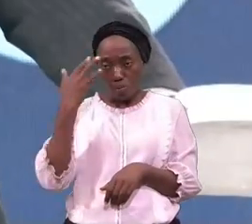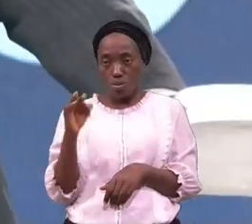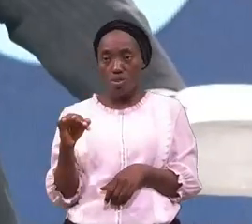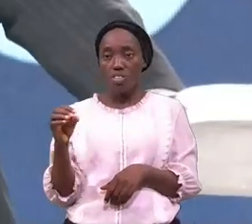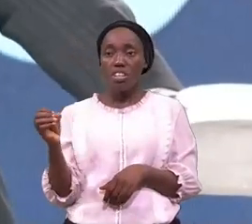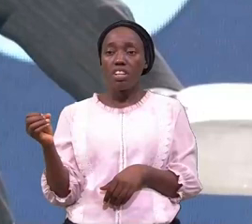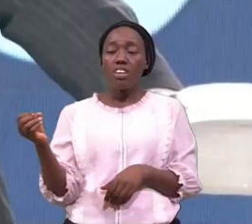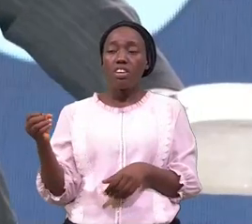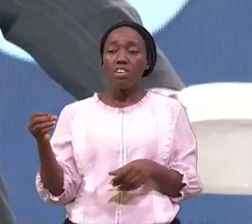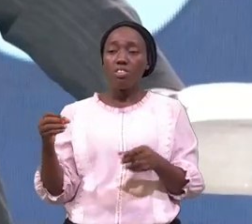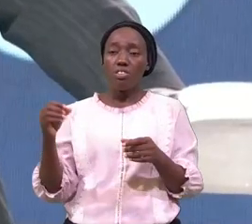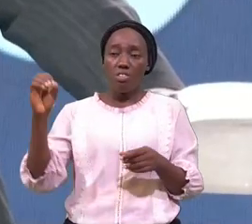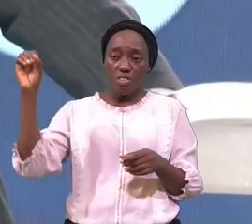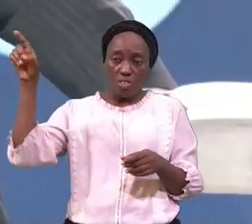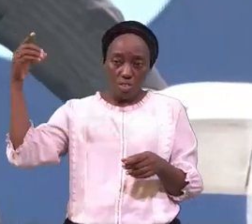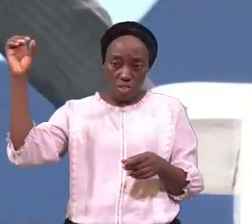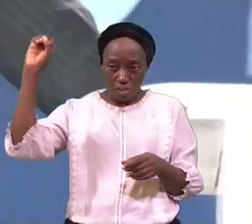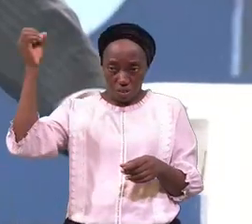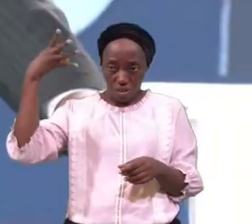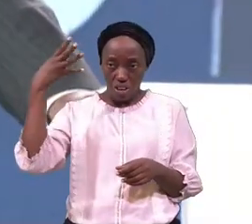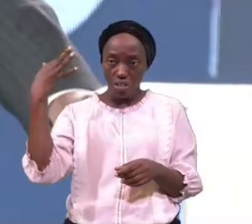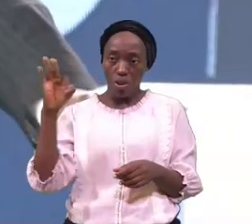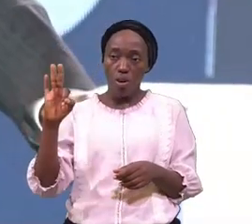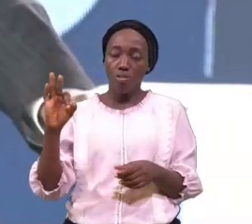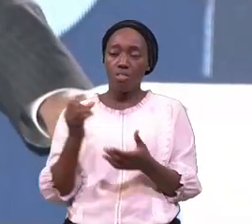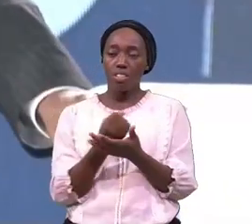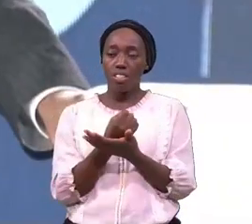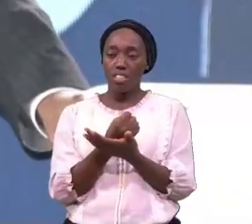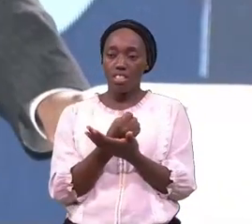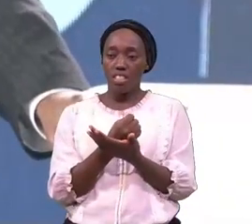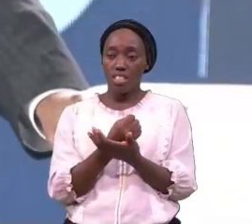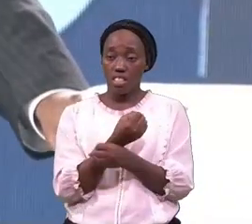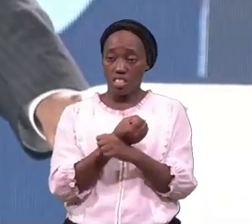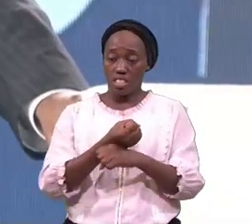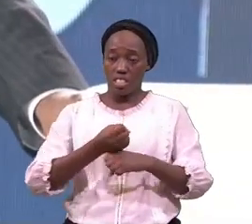premier point, la commission et le but de l'évangile du Sauveur.